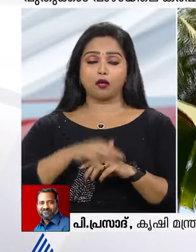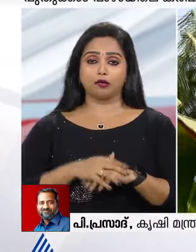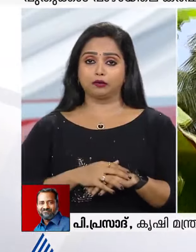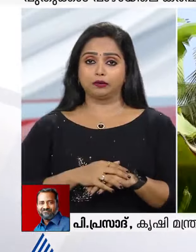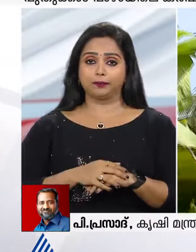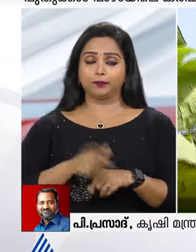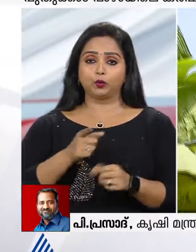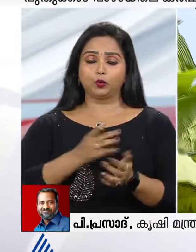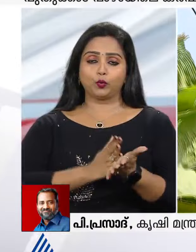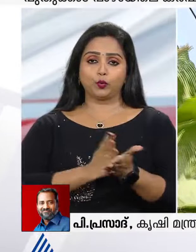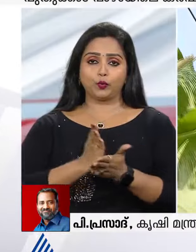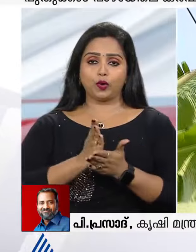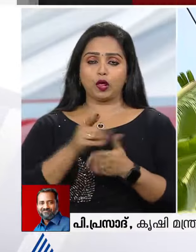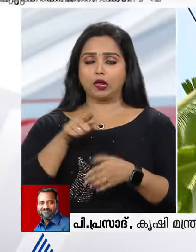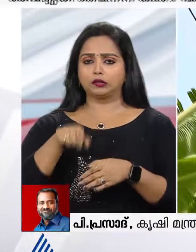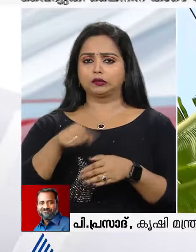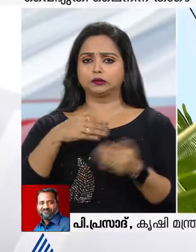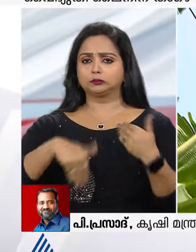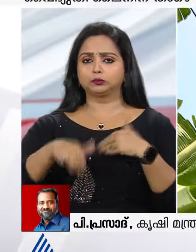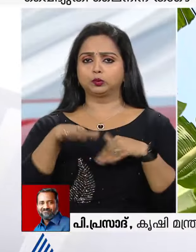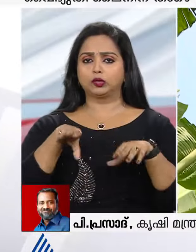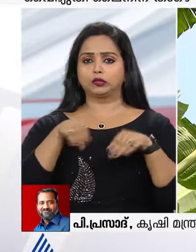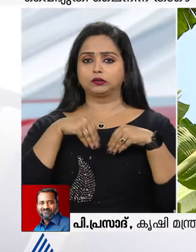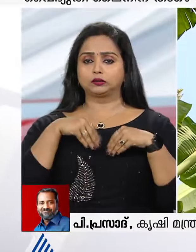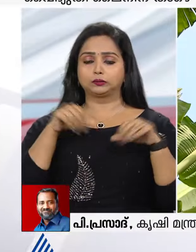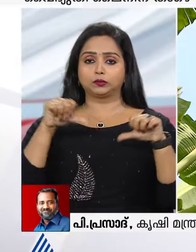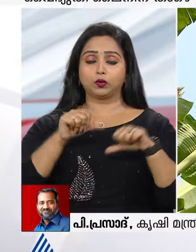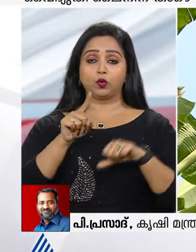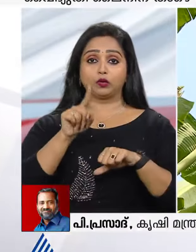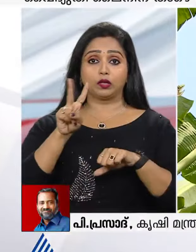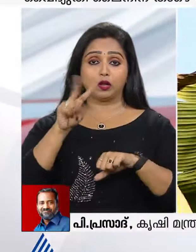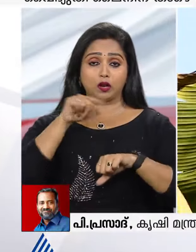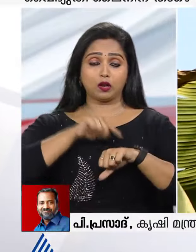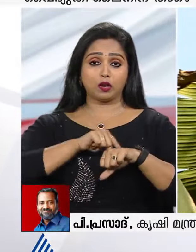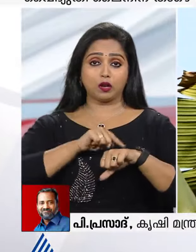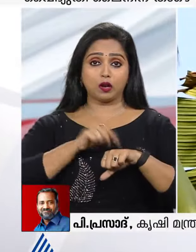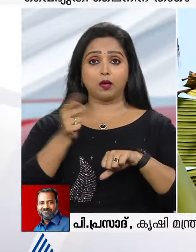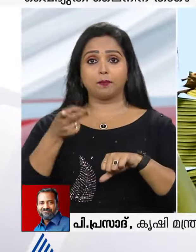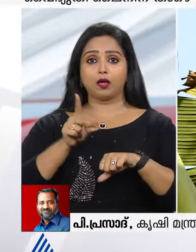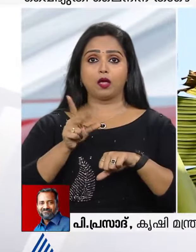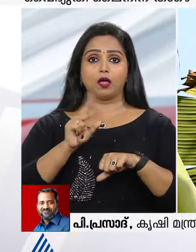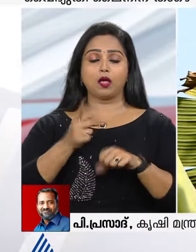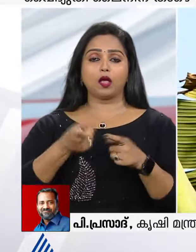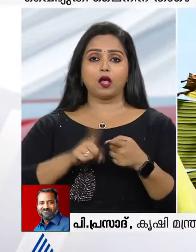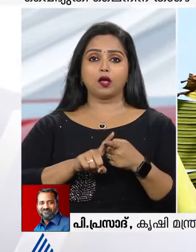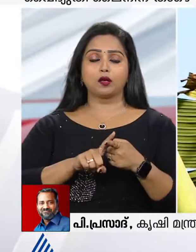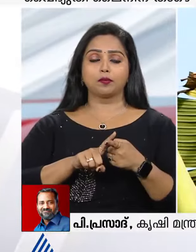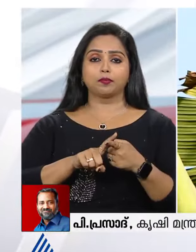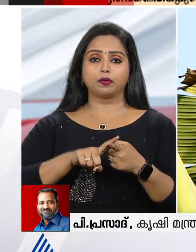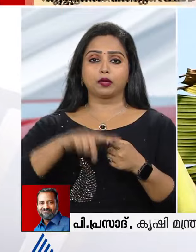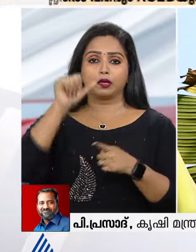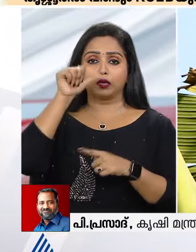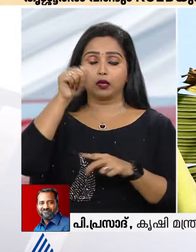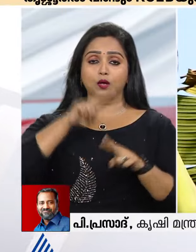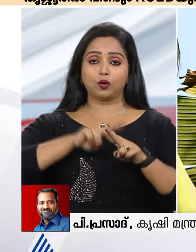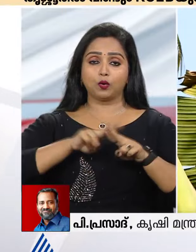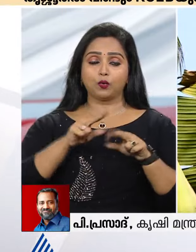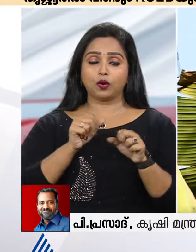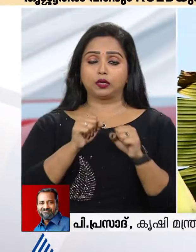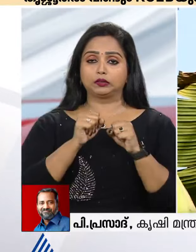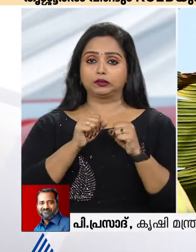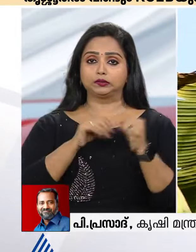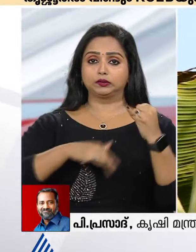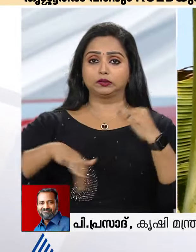സ്വീകരിക്കുന്നത് എങ്കിൽ അത് അംഗീകരിക്കാൻ കഴിയില്ല. കാരണം ഒന്ന് രണ്ട് സംഭവങ്ങൾ നേരത്തെ ഉണ്ടായി, നാടെമ്പാടും ജനങ്ങൾ വല്ലാണ്ട്